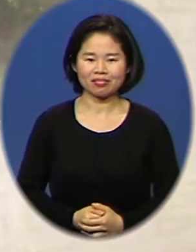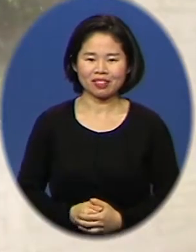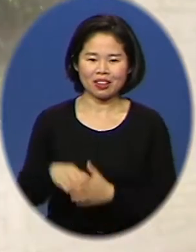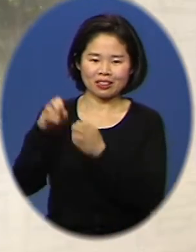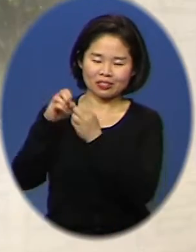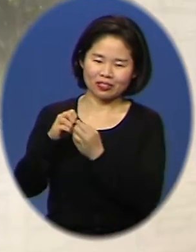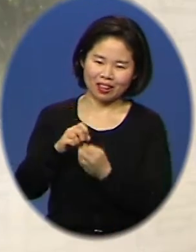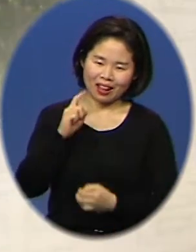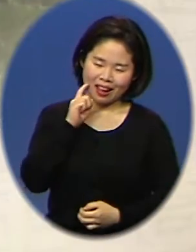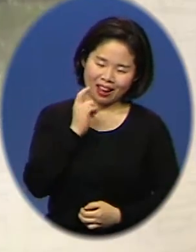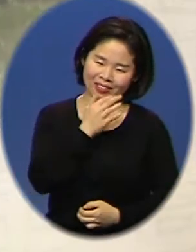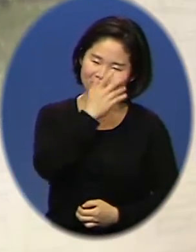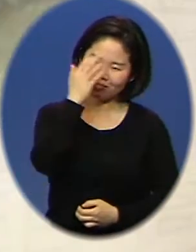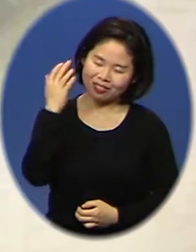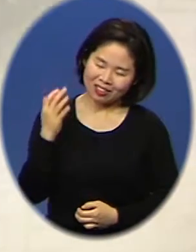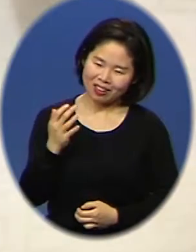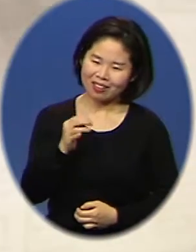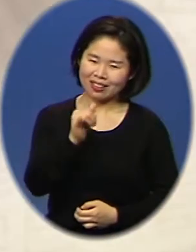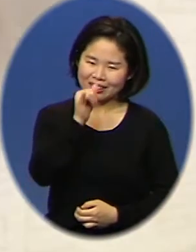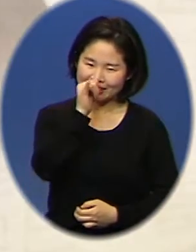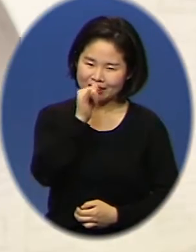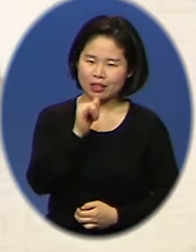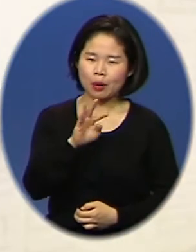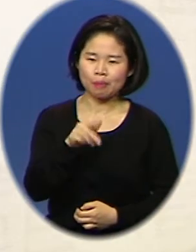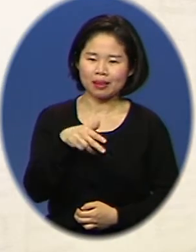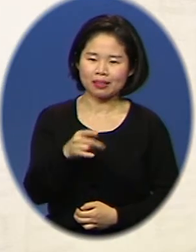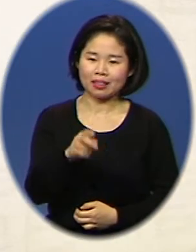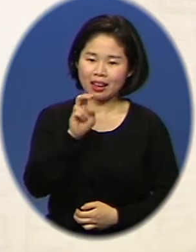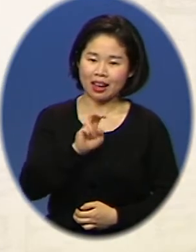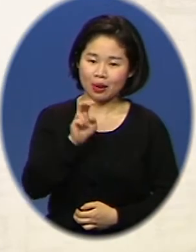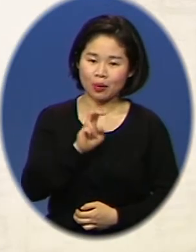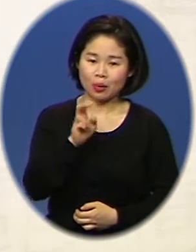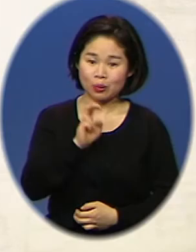전통미가 우러나오는 백제 가요. 소리의 고장.